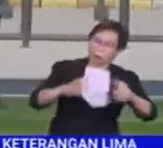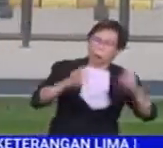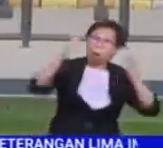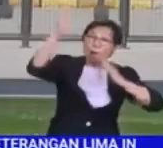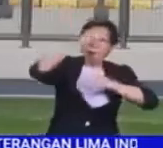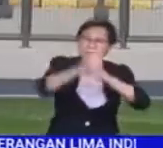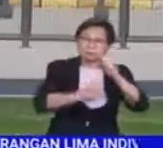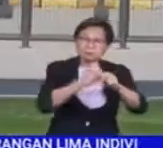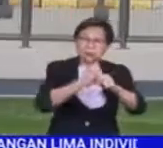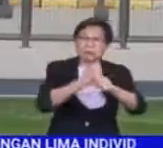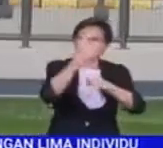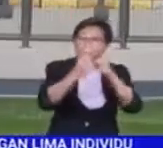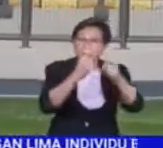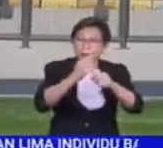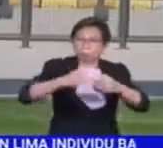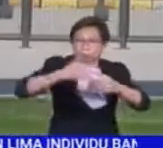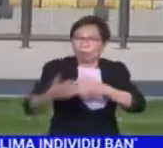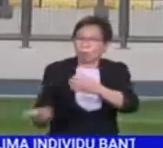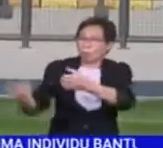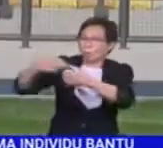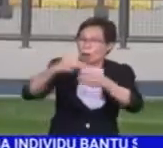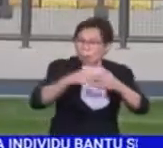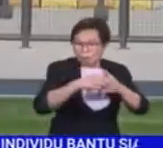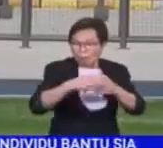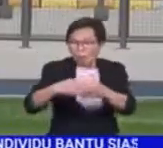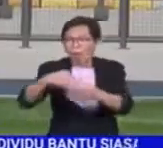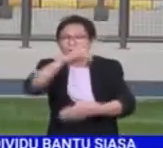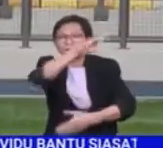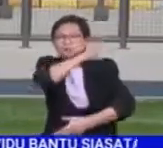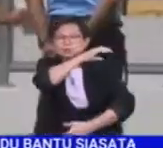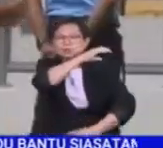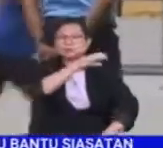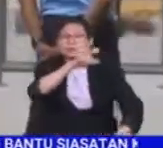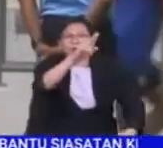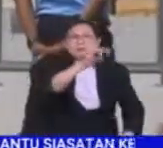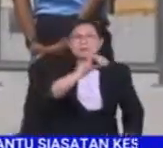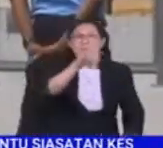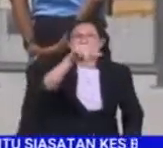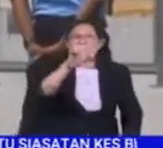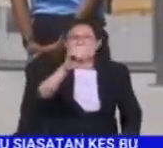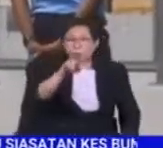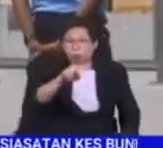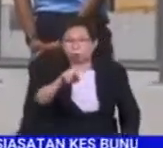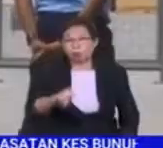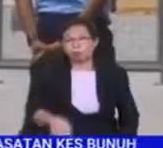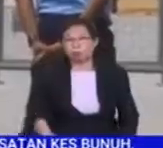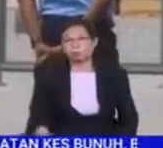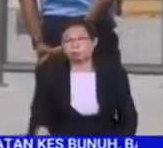Melaya setahun kemudian ketika di bawah bimbingan bekas jurulatih Nelo Vingada.